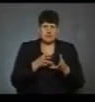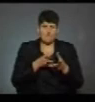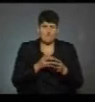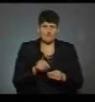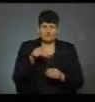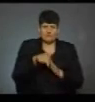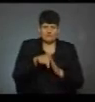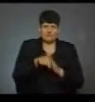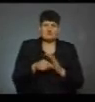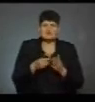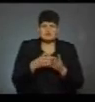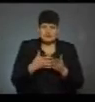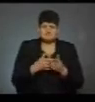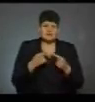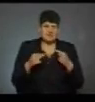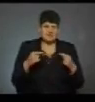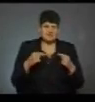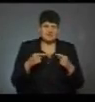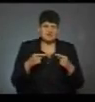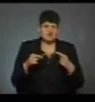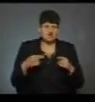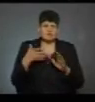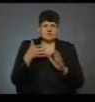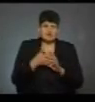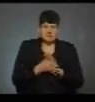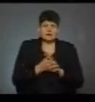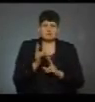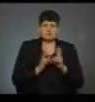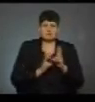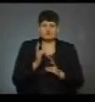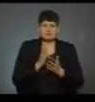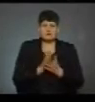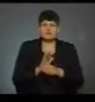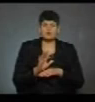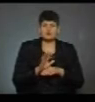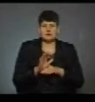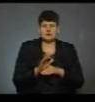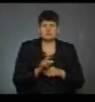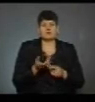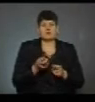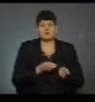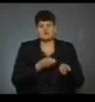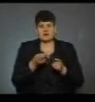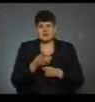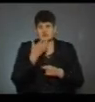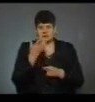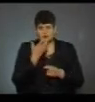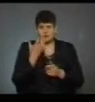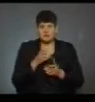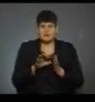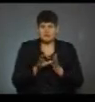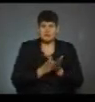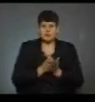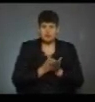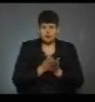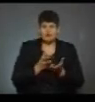з інших витрат, які підприємство несе при виробництві, транспортуванні і постачанні теплової енергії, наданні послуг,